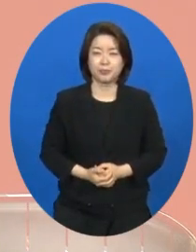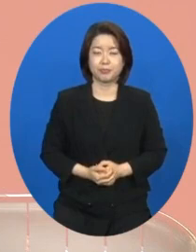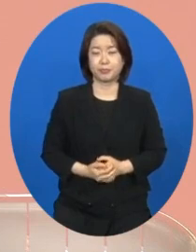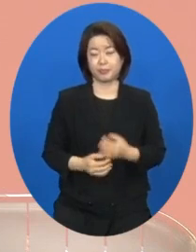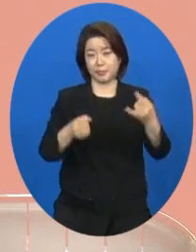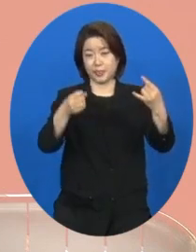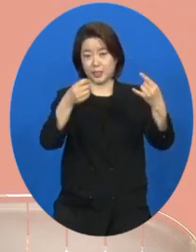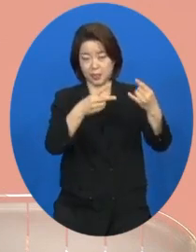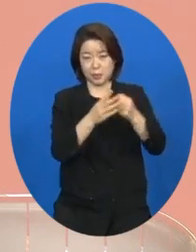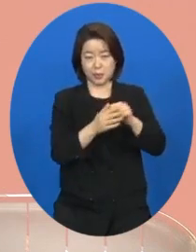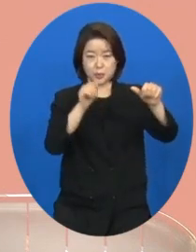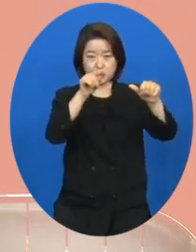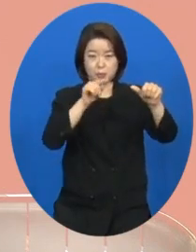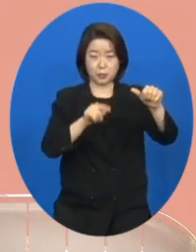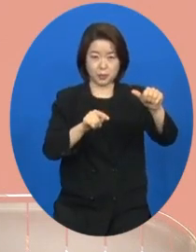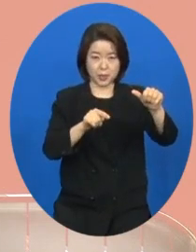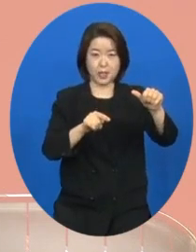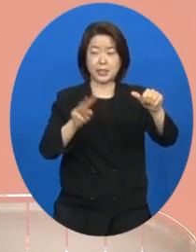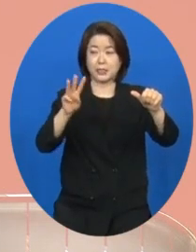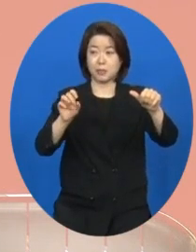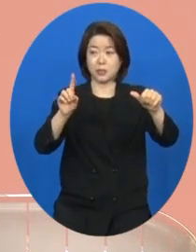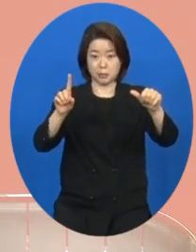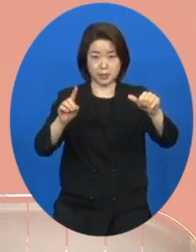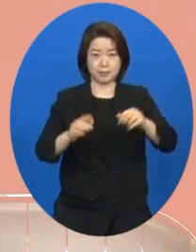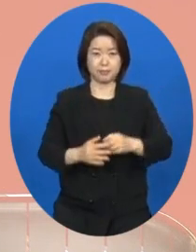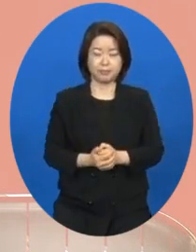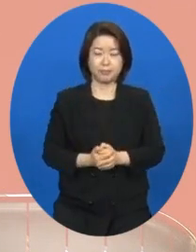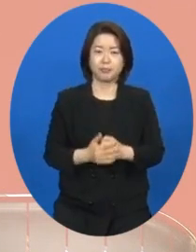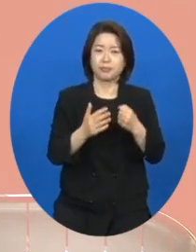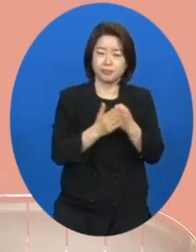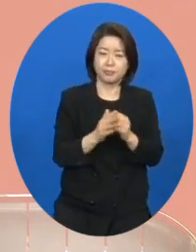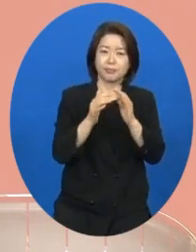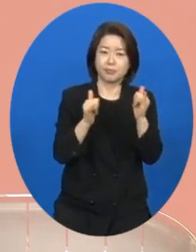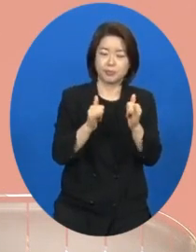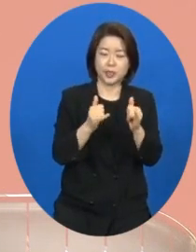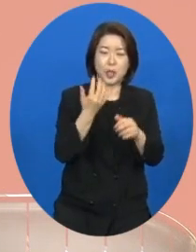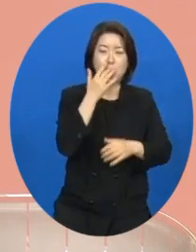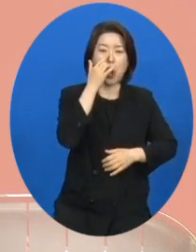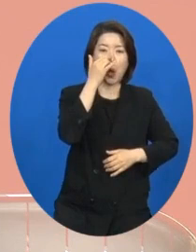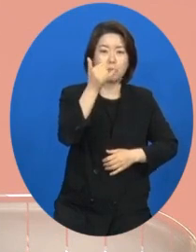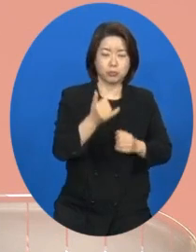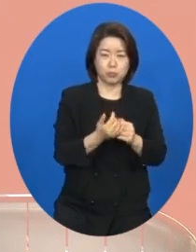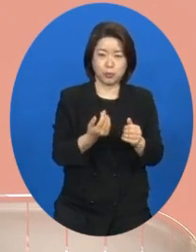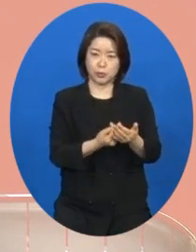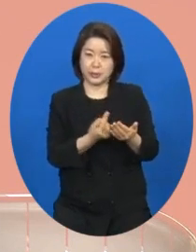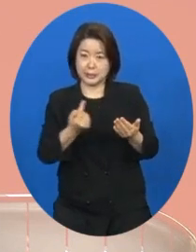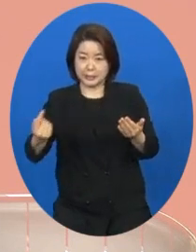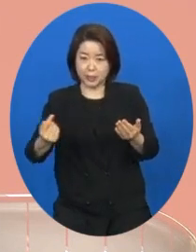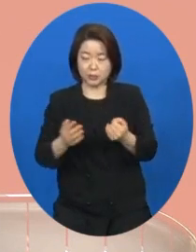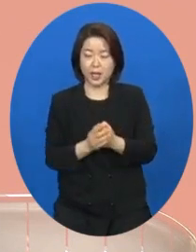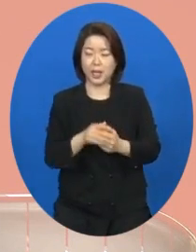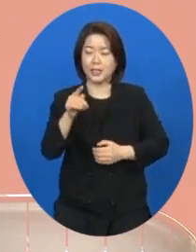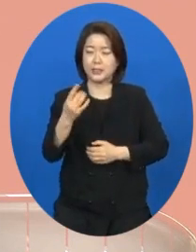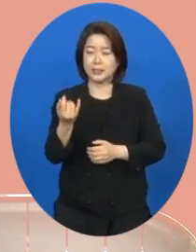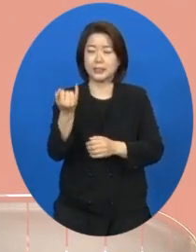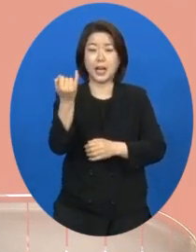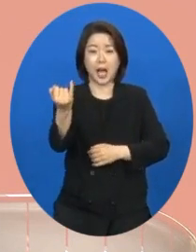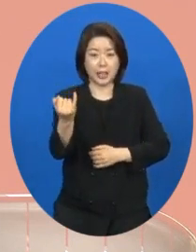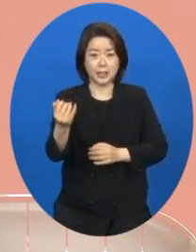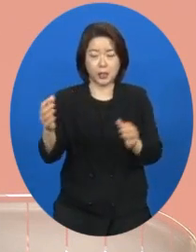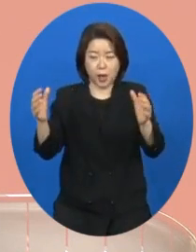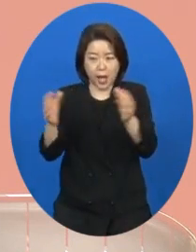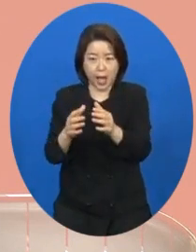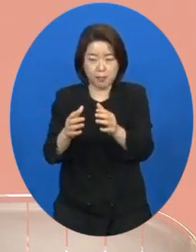에베소서 5장 31절 말씀. 이러므로 사람이 부모를 떠나 그 아내와 합하여 그 둘이